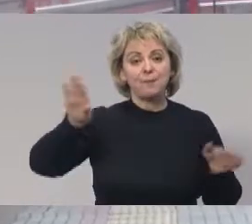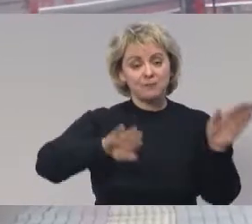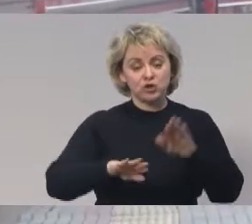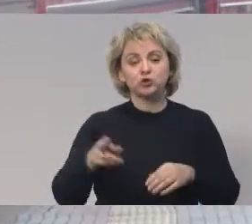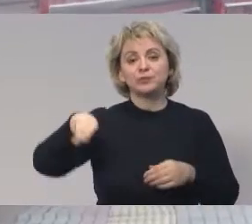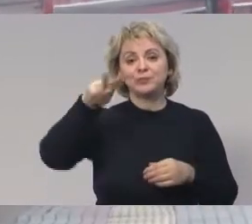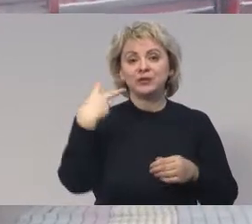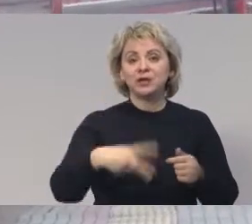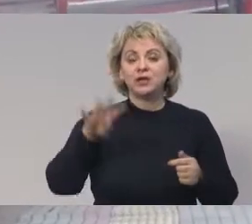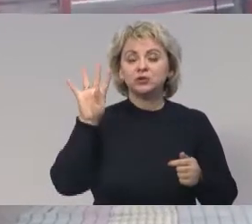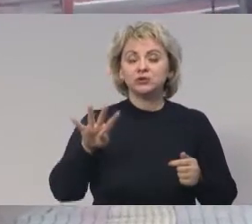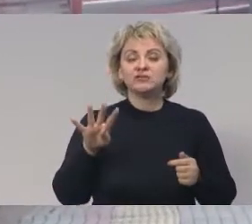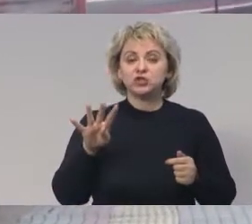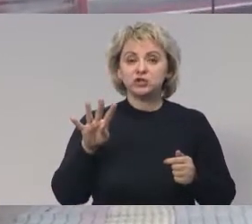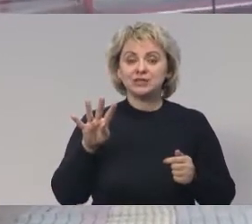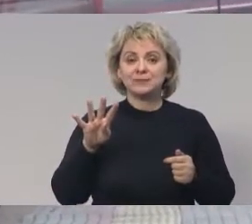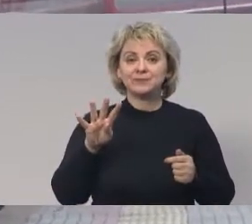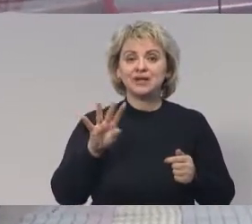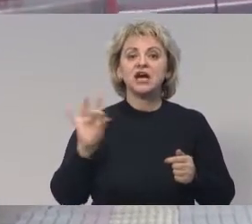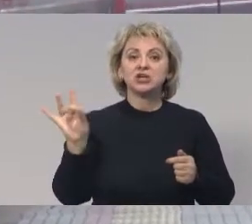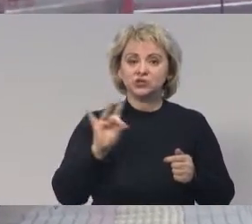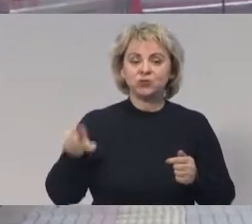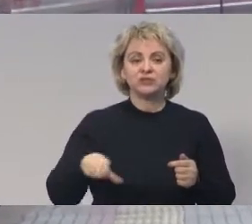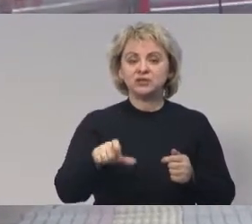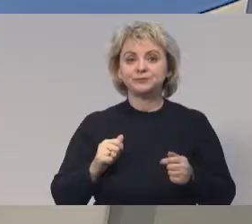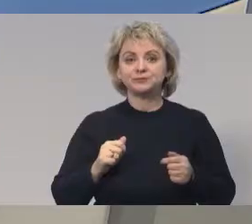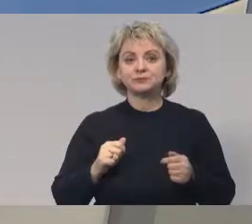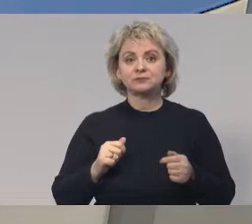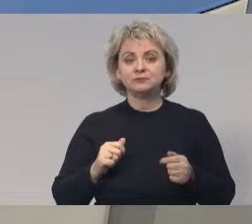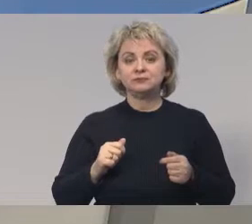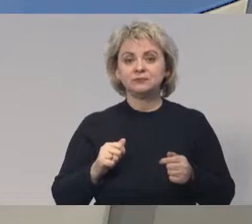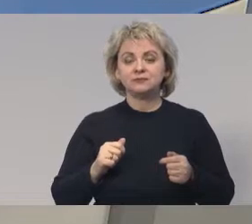Марина Черных, Анатолий Рашевский, Дон-24, Ростов-на-Дону.